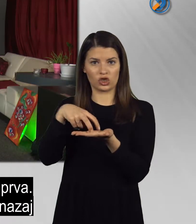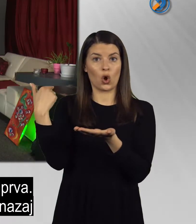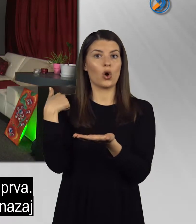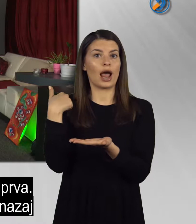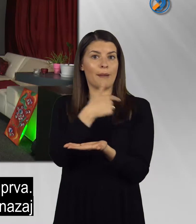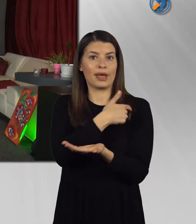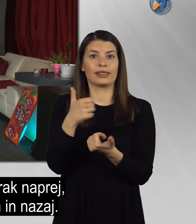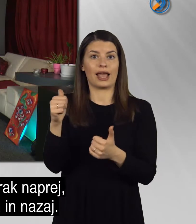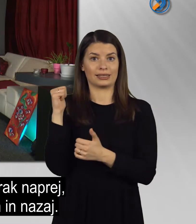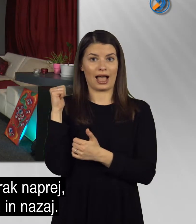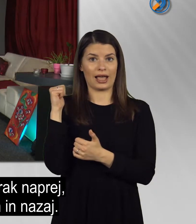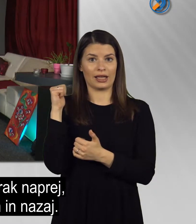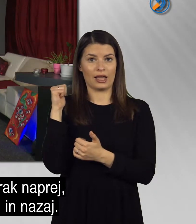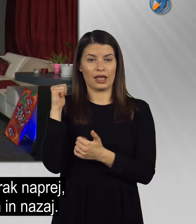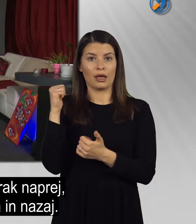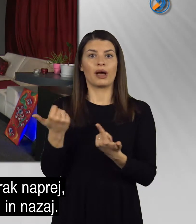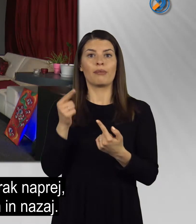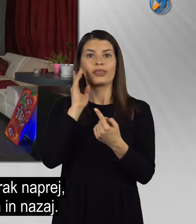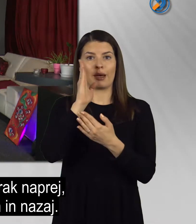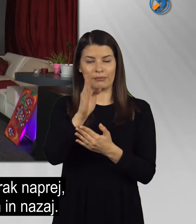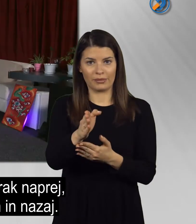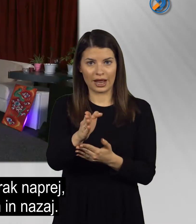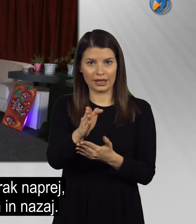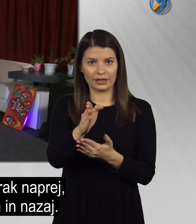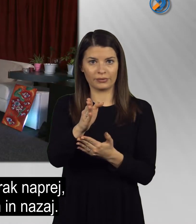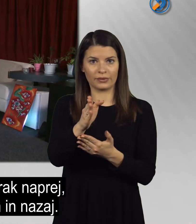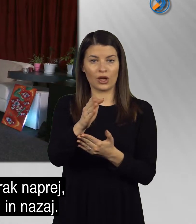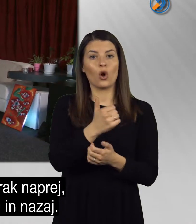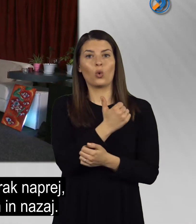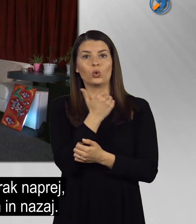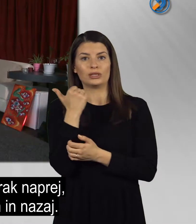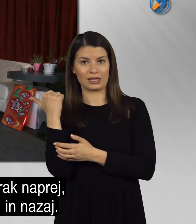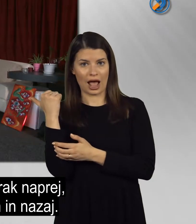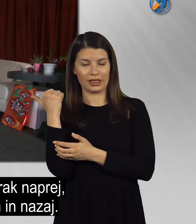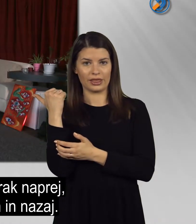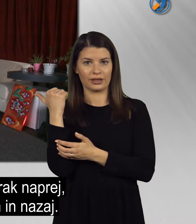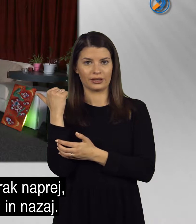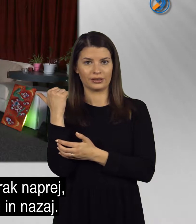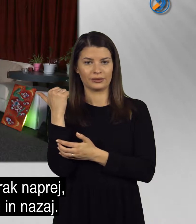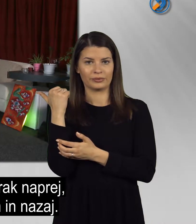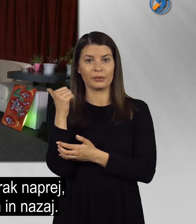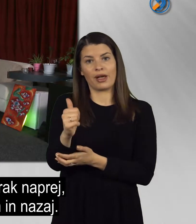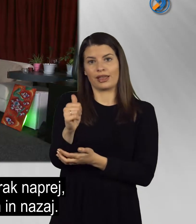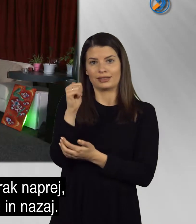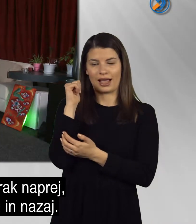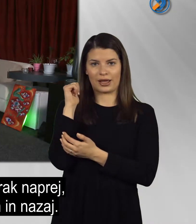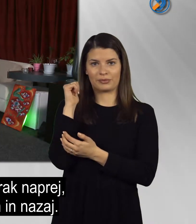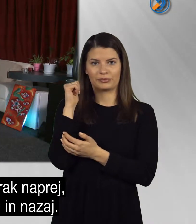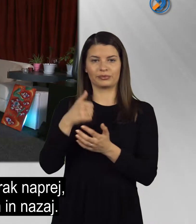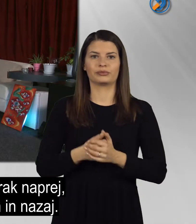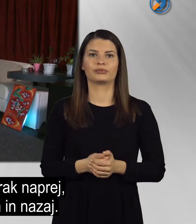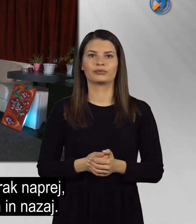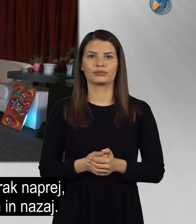rame nazaj in greva. V izpadni korak naprej, izpadni korak v stran in